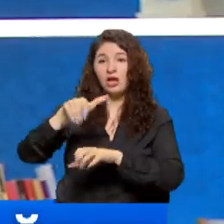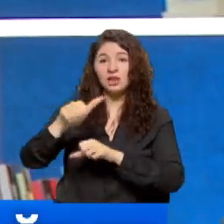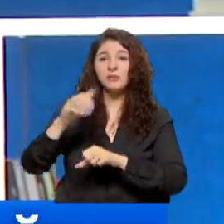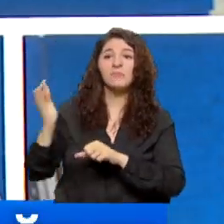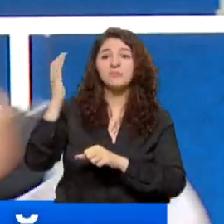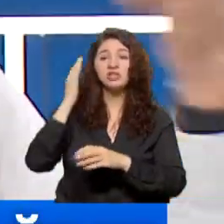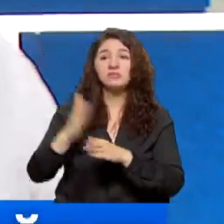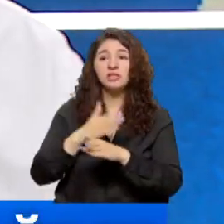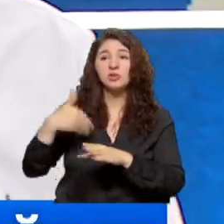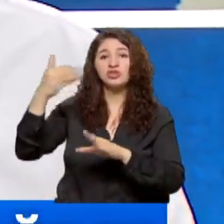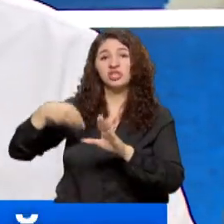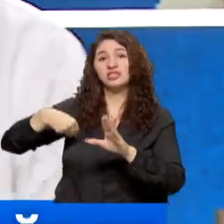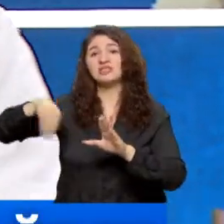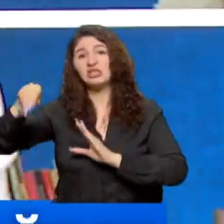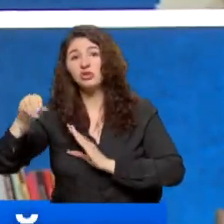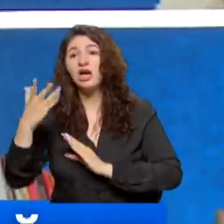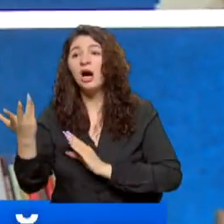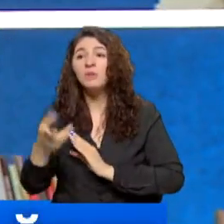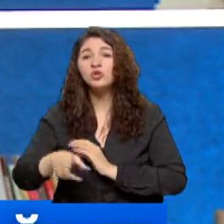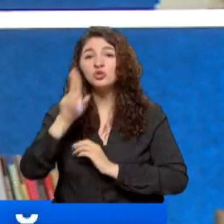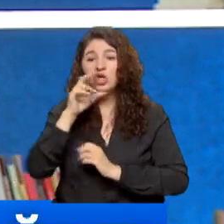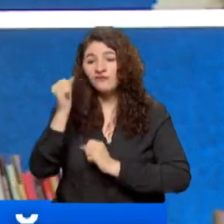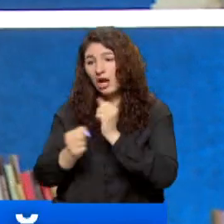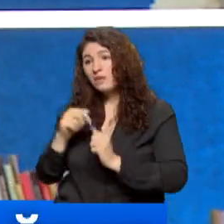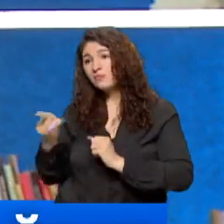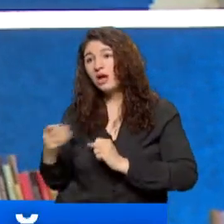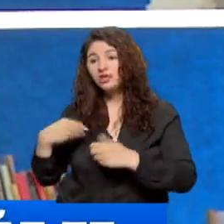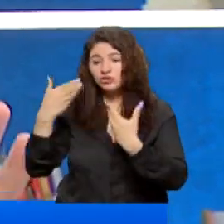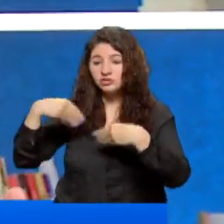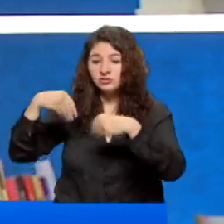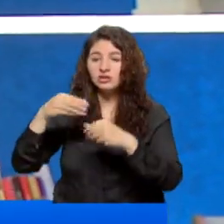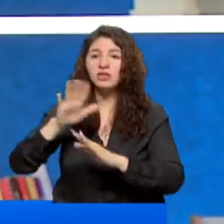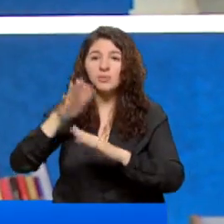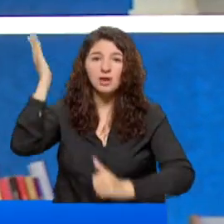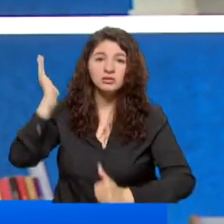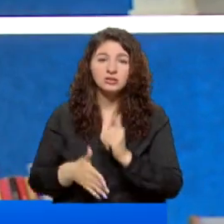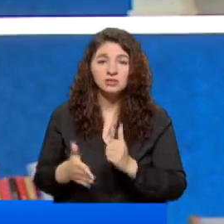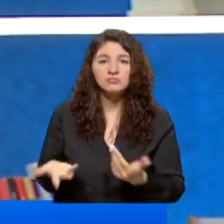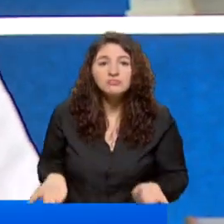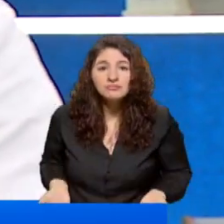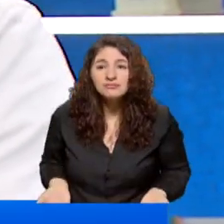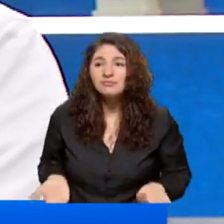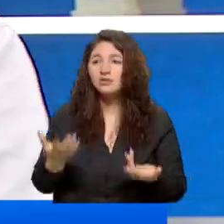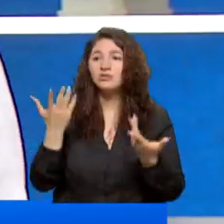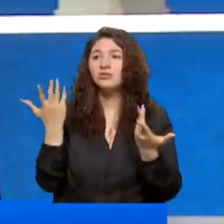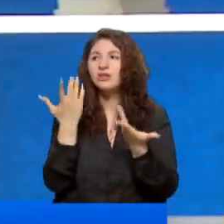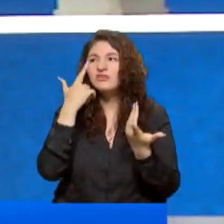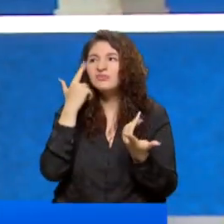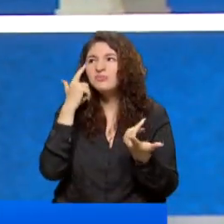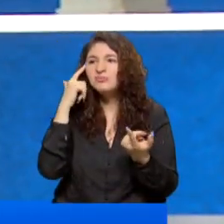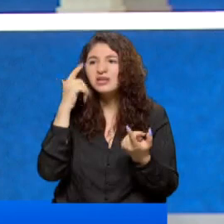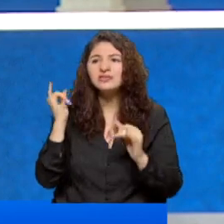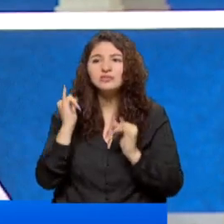ara hammadde ihraç ediyoruz ama nihai fabrikaların ihracatını tamamen yasakladık Yani o kadar